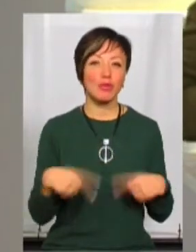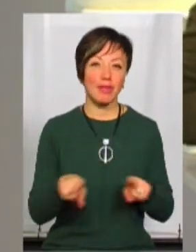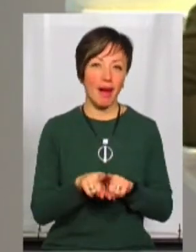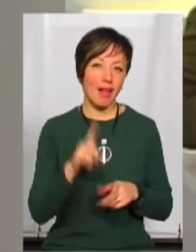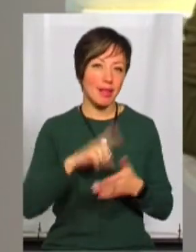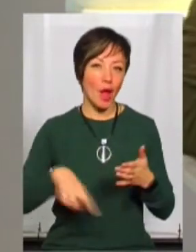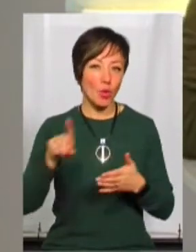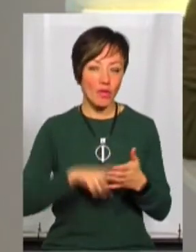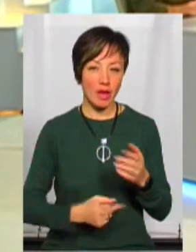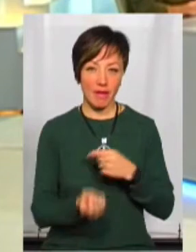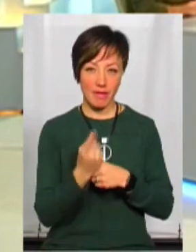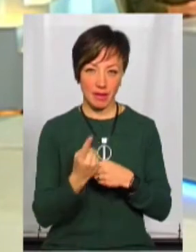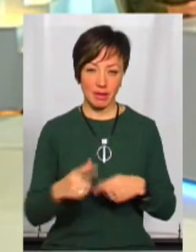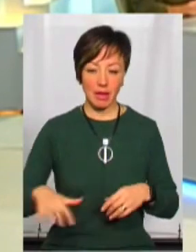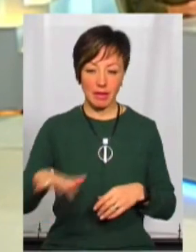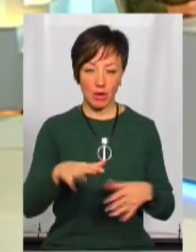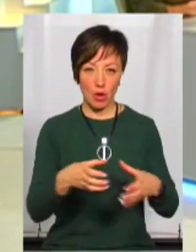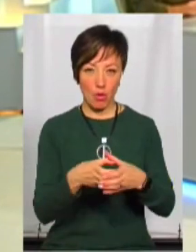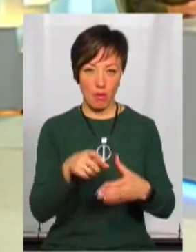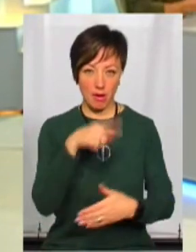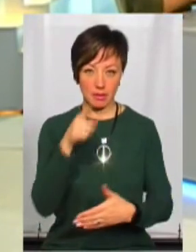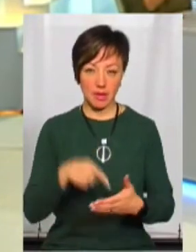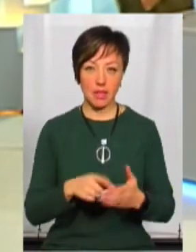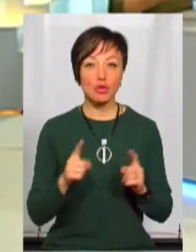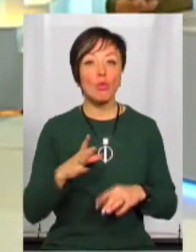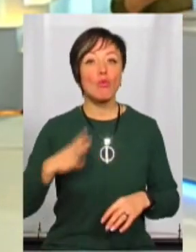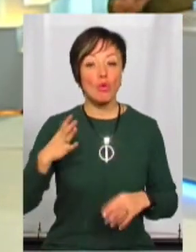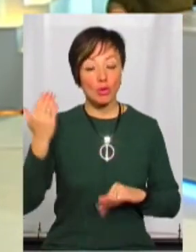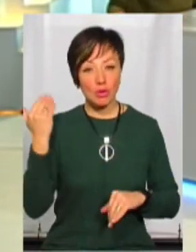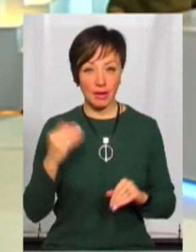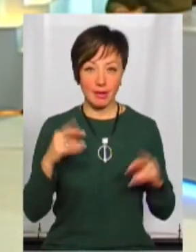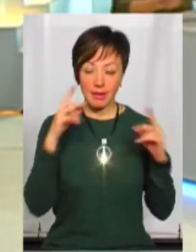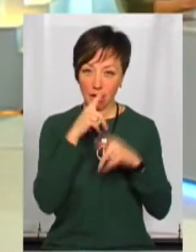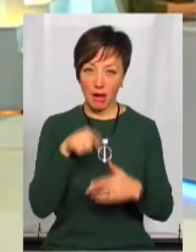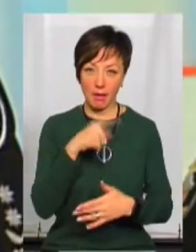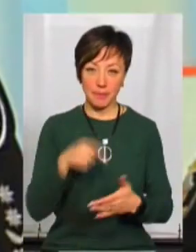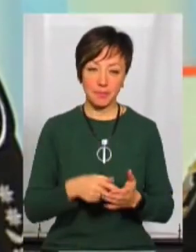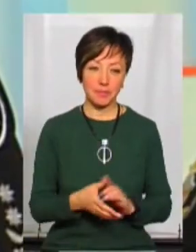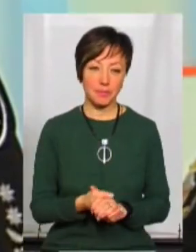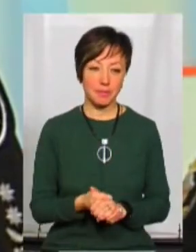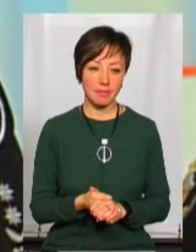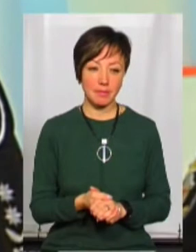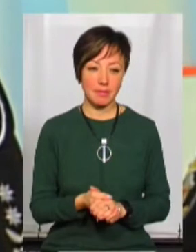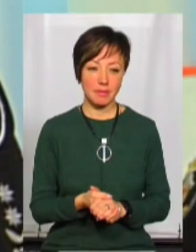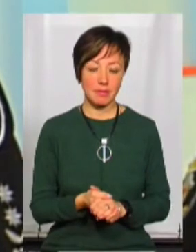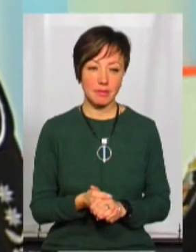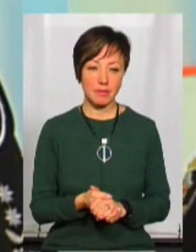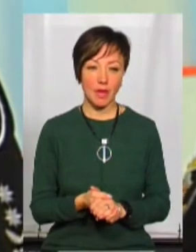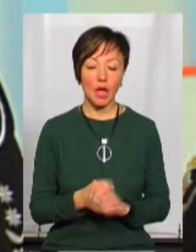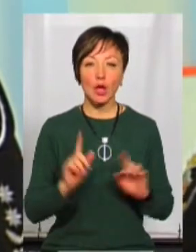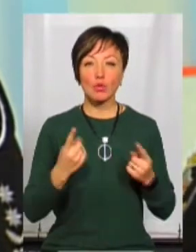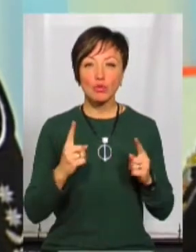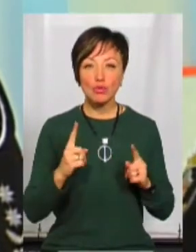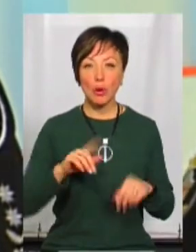така недовіра виникла на територіальних громадах? От що було до того, можливо, не так? Чому виникла недовіра? Тому що